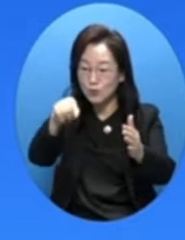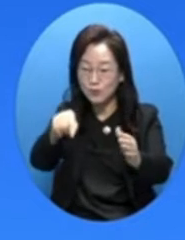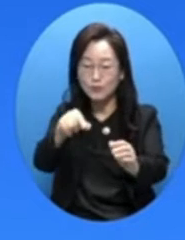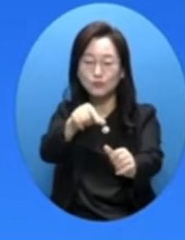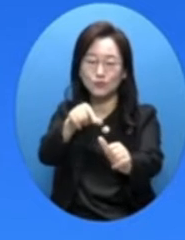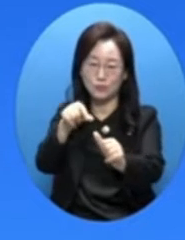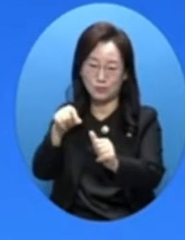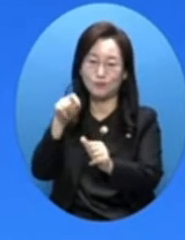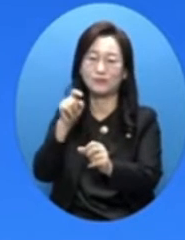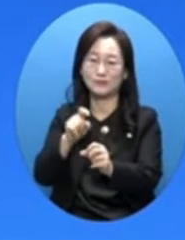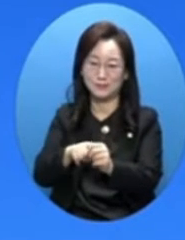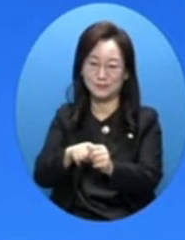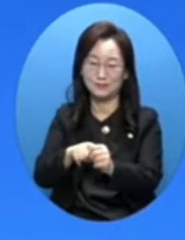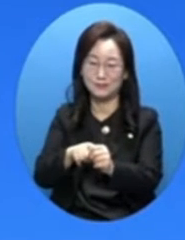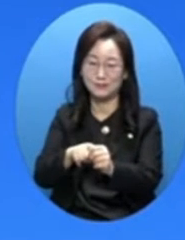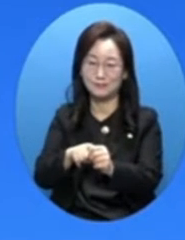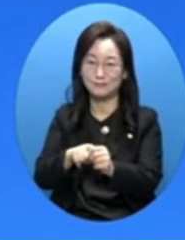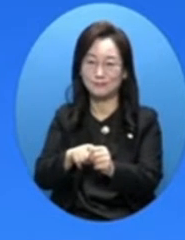위해서